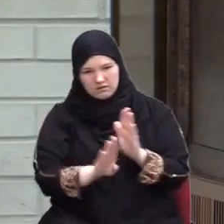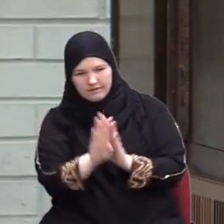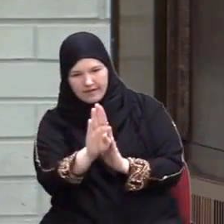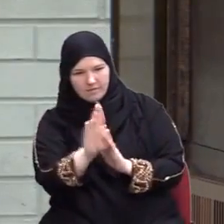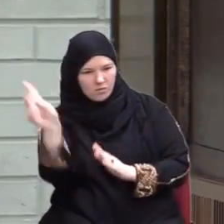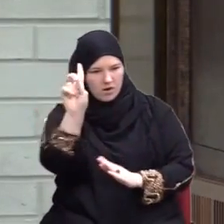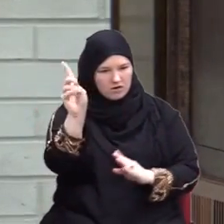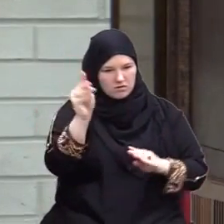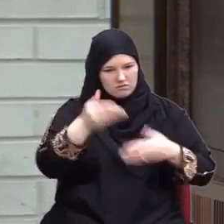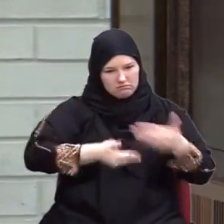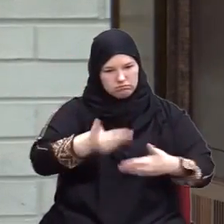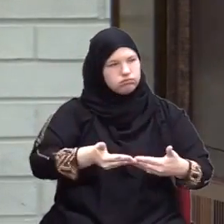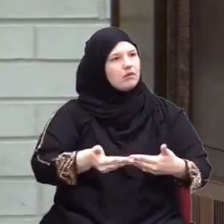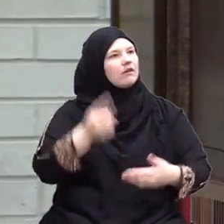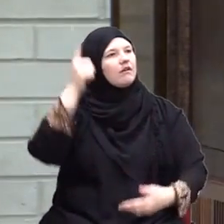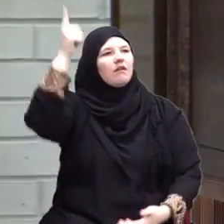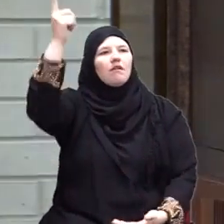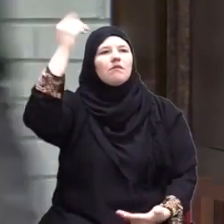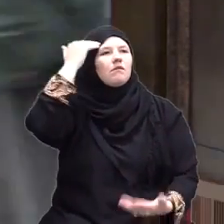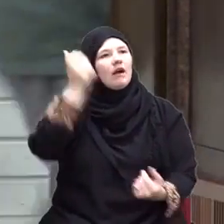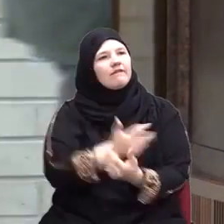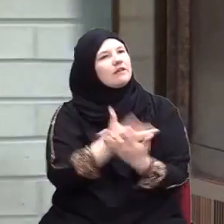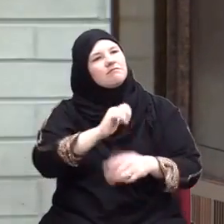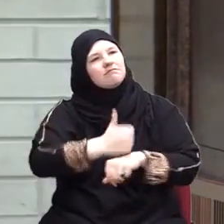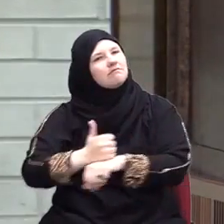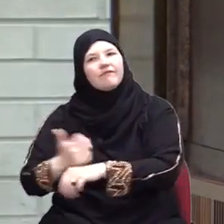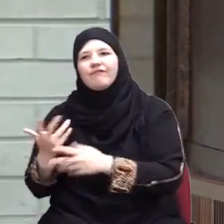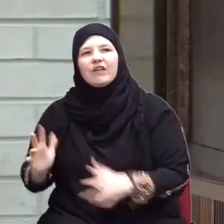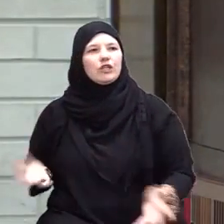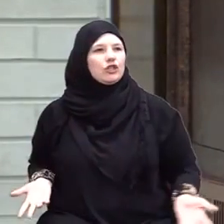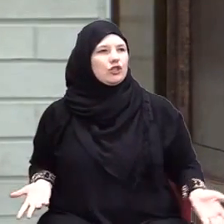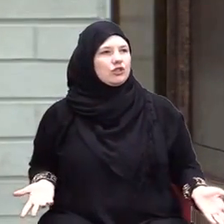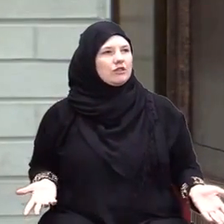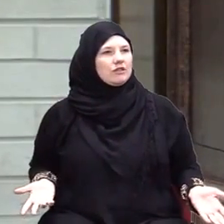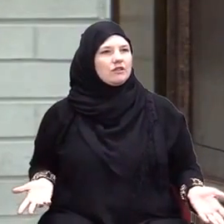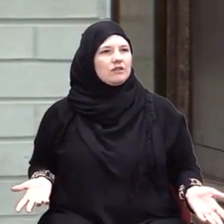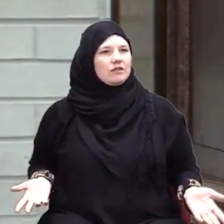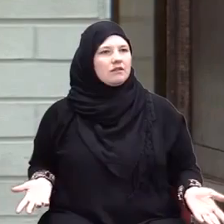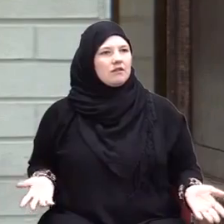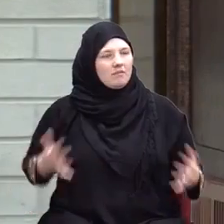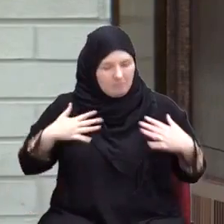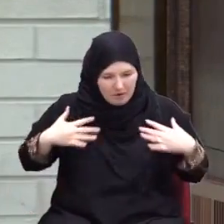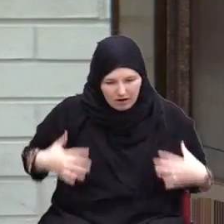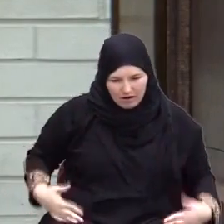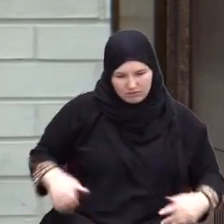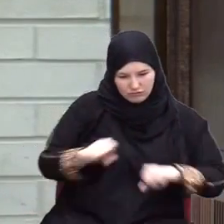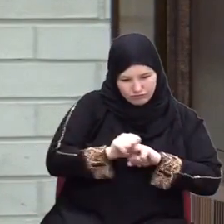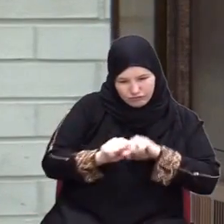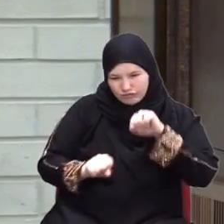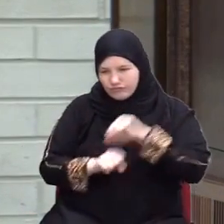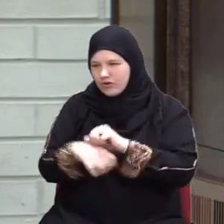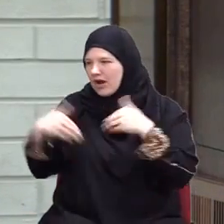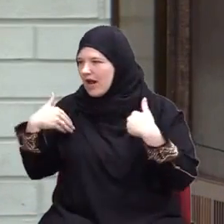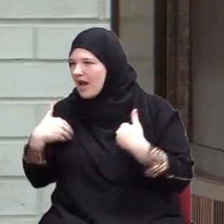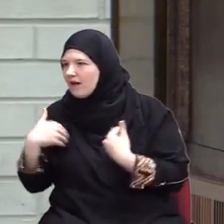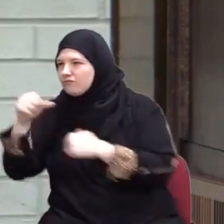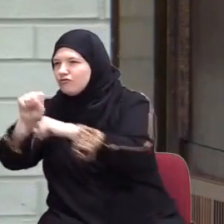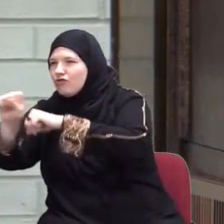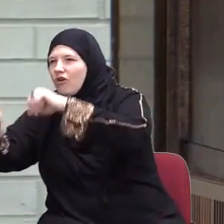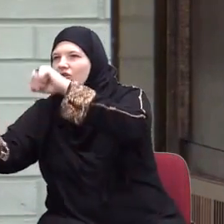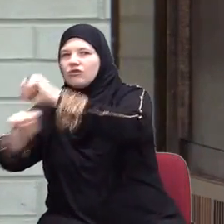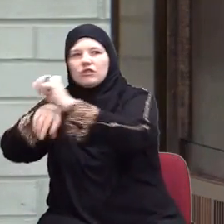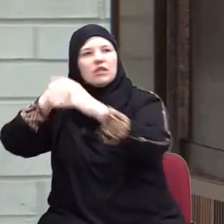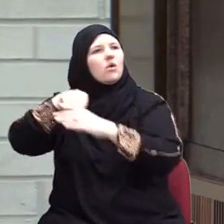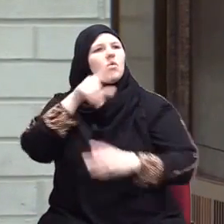Very important. رَبُّنَا الَّذِي أَعْطَى كُلَّ شَيْءٍ خَلْقَهُ ثُمَّ هَدَى.